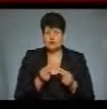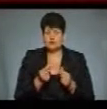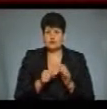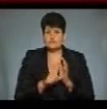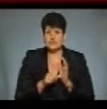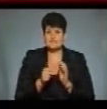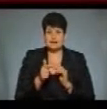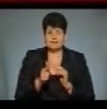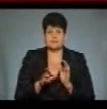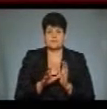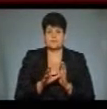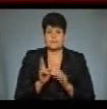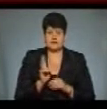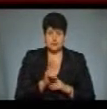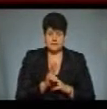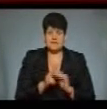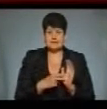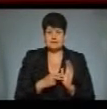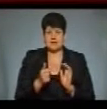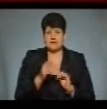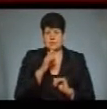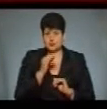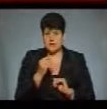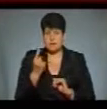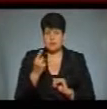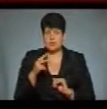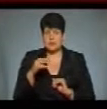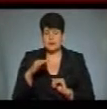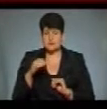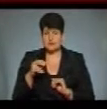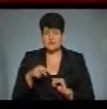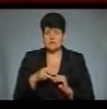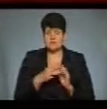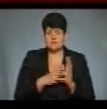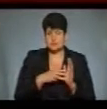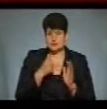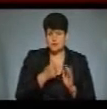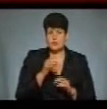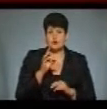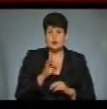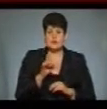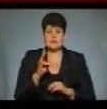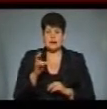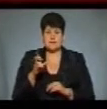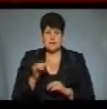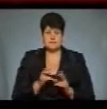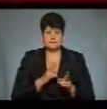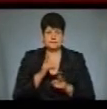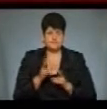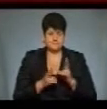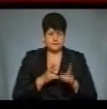гривень електротранспорт, 7 гривень маршрутки. 1 листопада 2018-го Ростислав Небельський позвався до